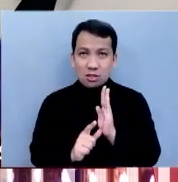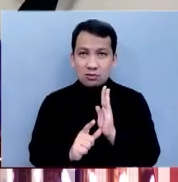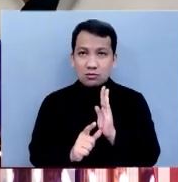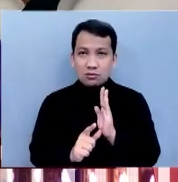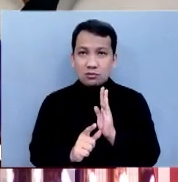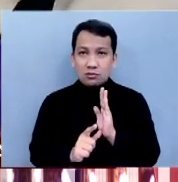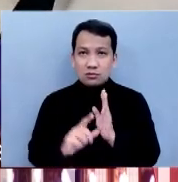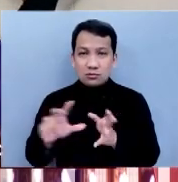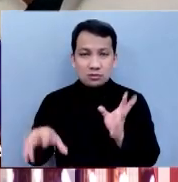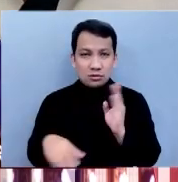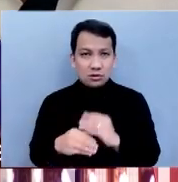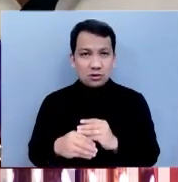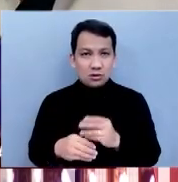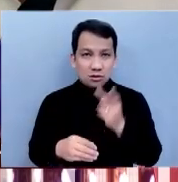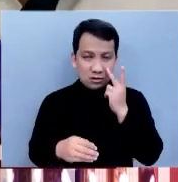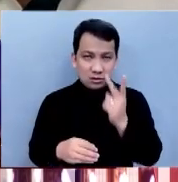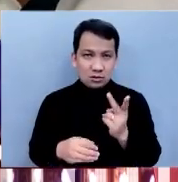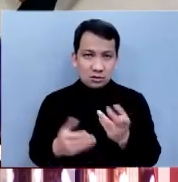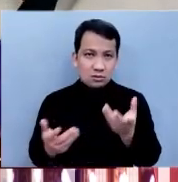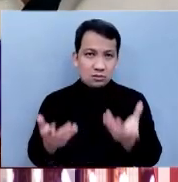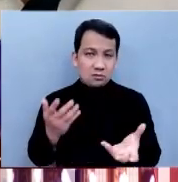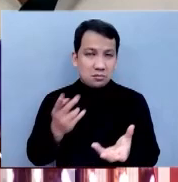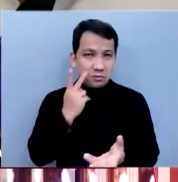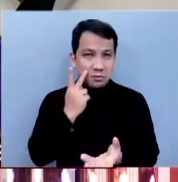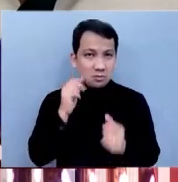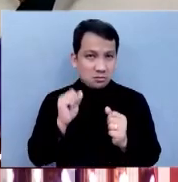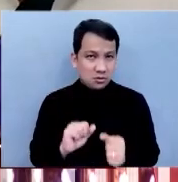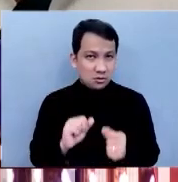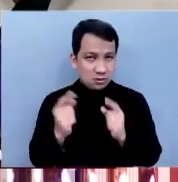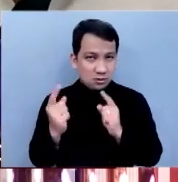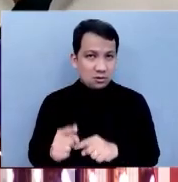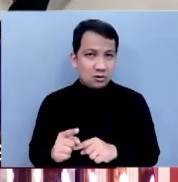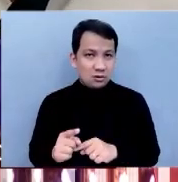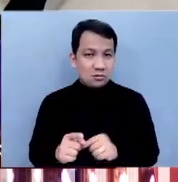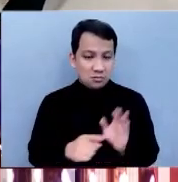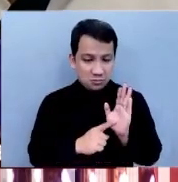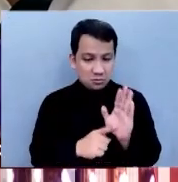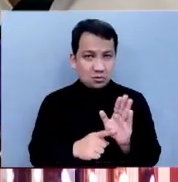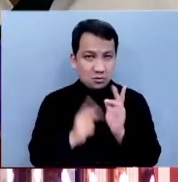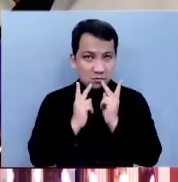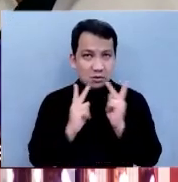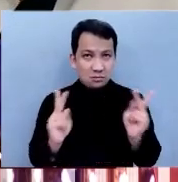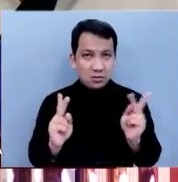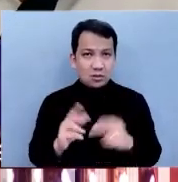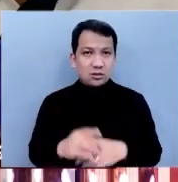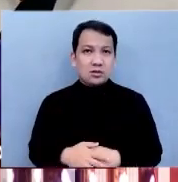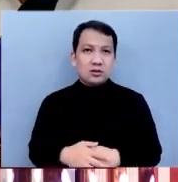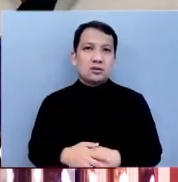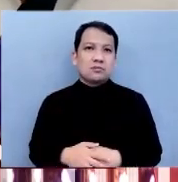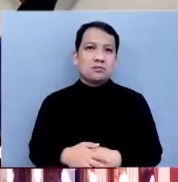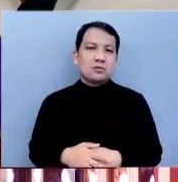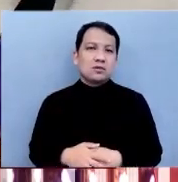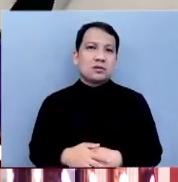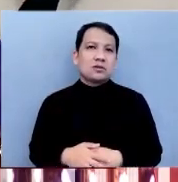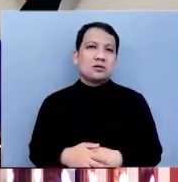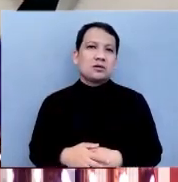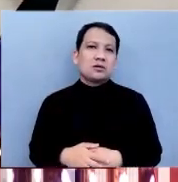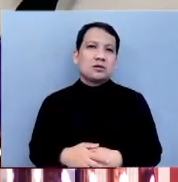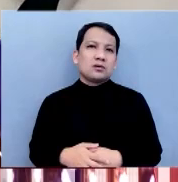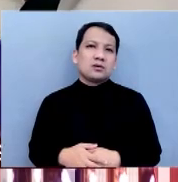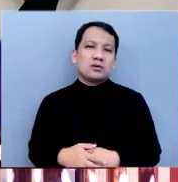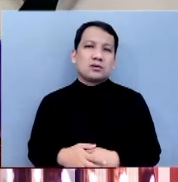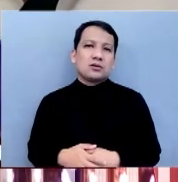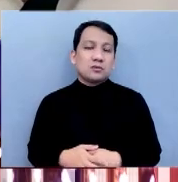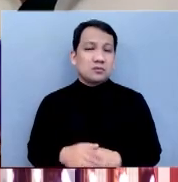is imaginable na this can happen, that you can display it in public na ganun.